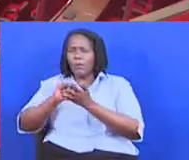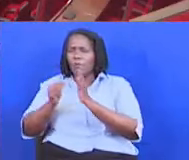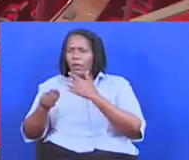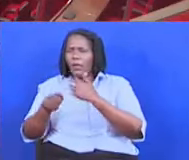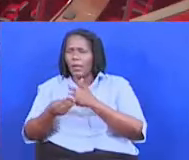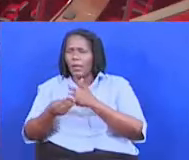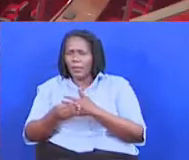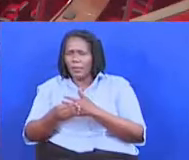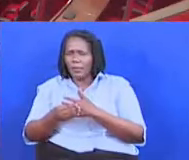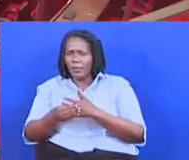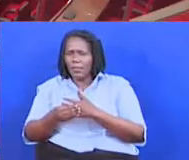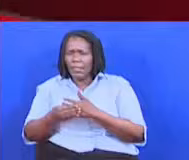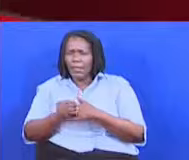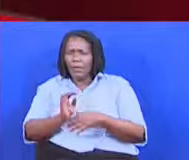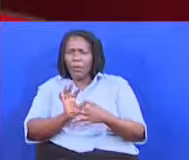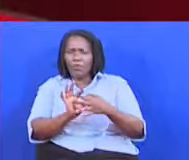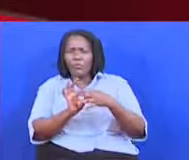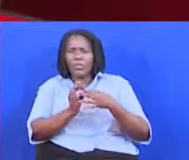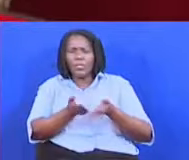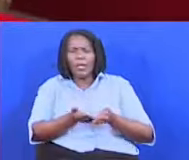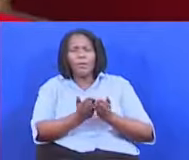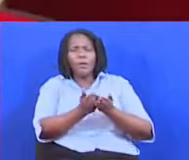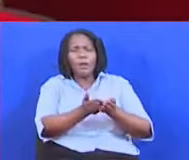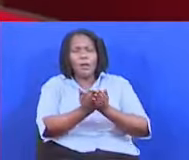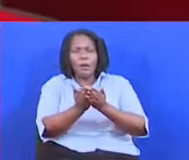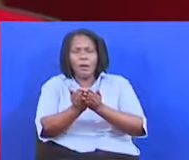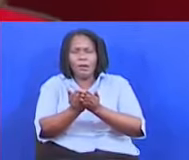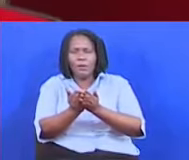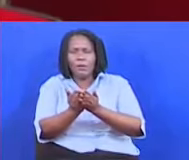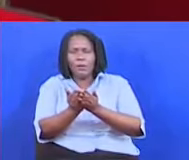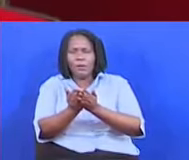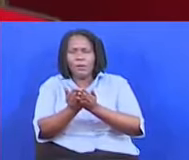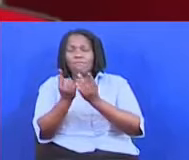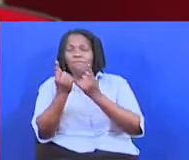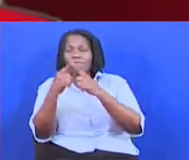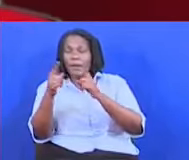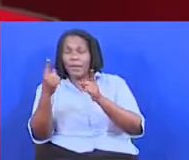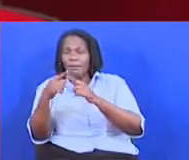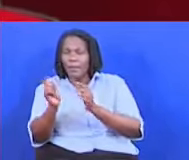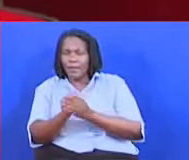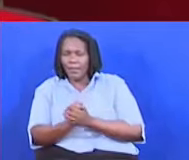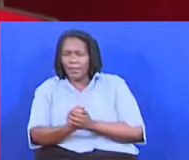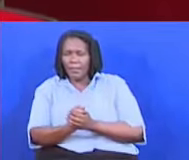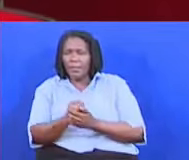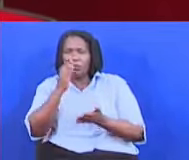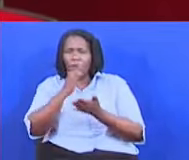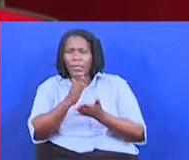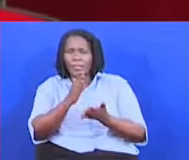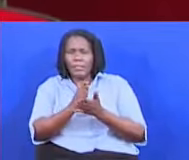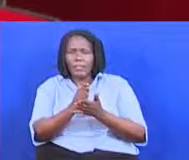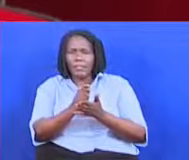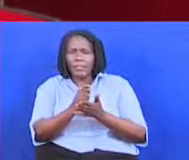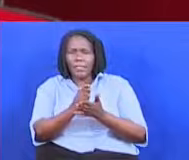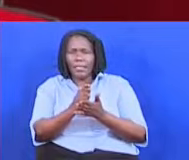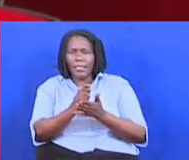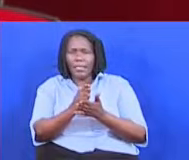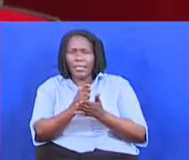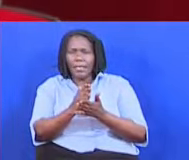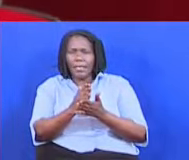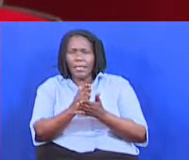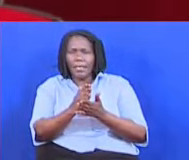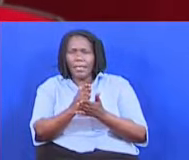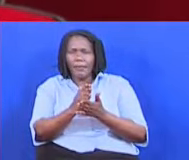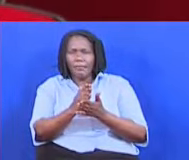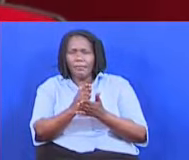wa mashirikiano na wadau husika kuimarisha udhibiti wa vile vinavyosadikiwa